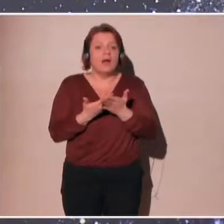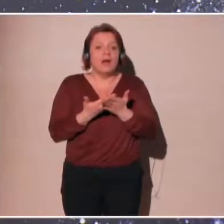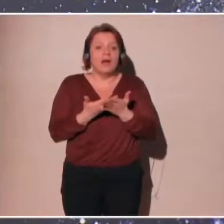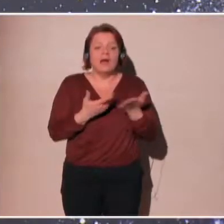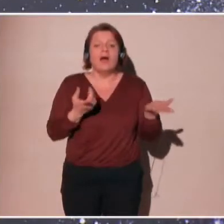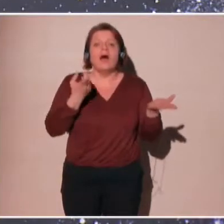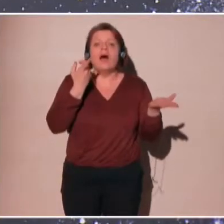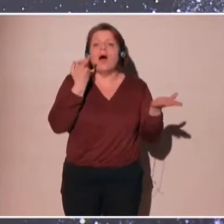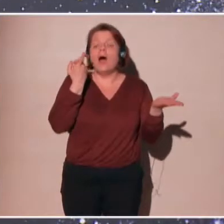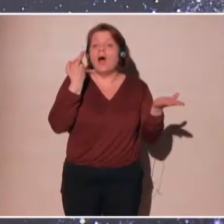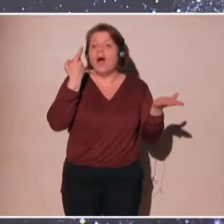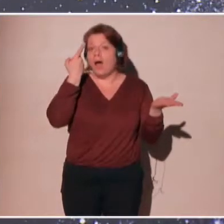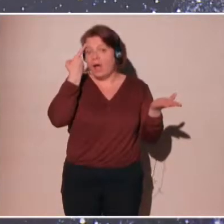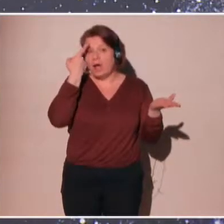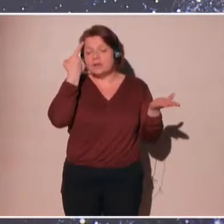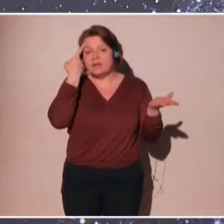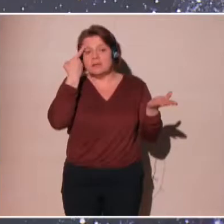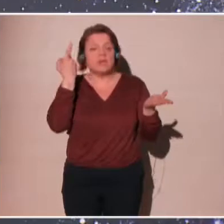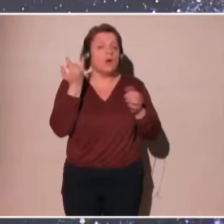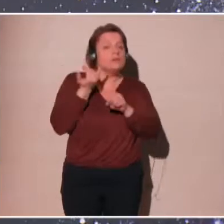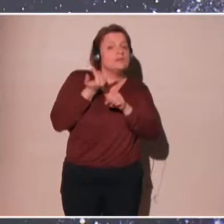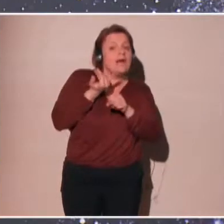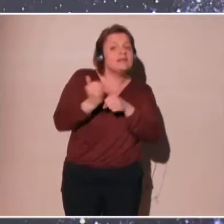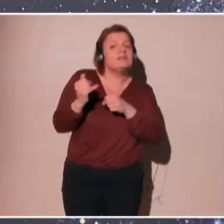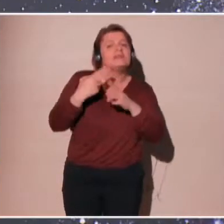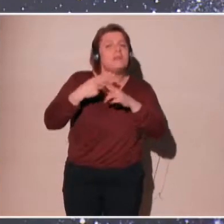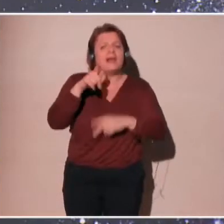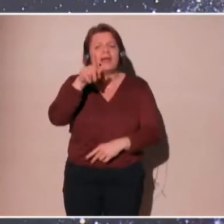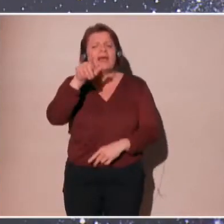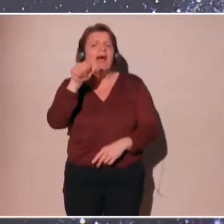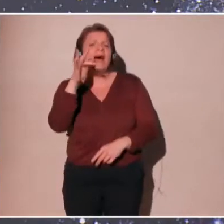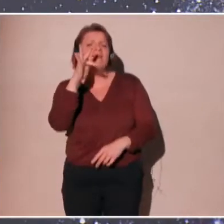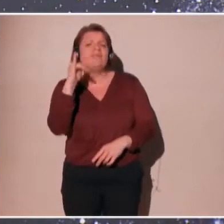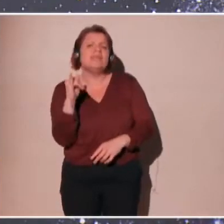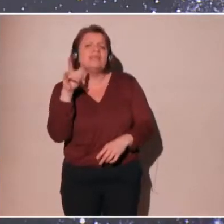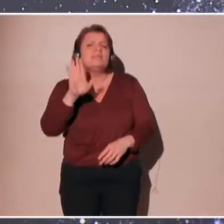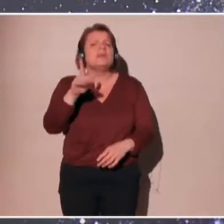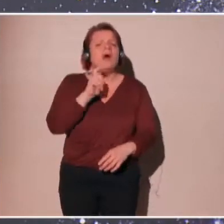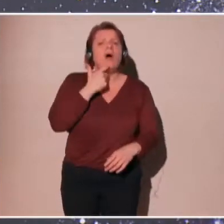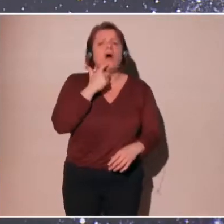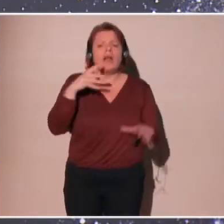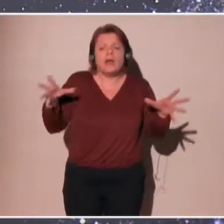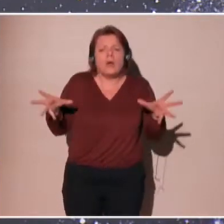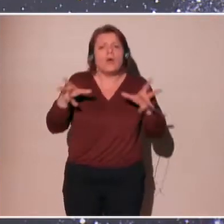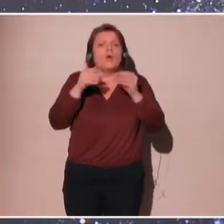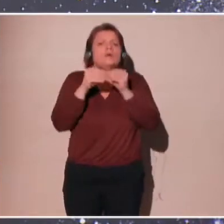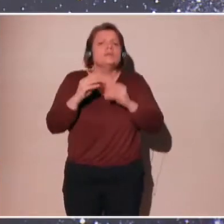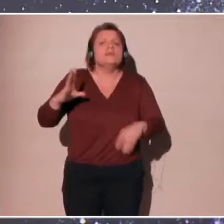d'intelligence artificielle. C'est ce qu'en anglais on appelle le GAFI, et c'est l'acronyme de la bonne